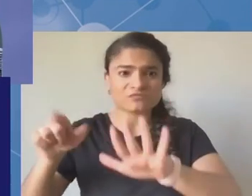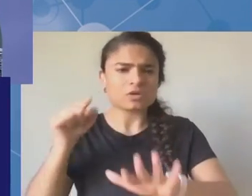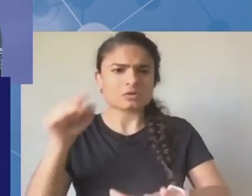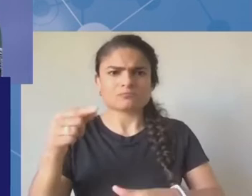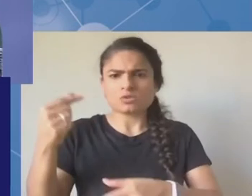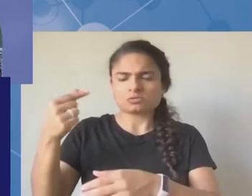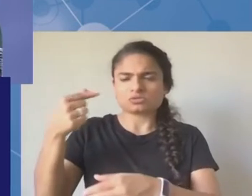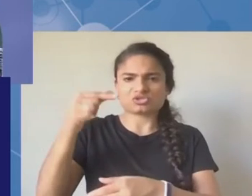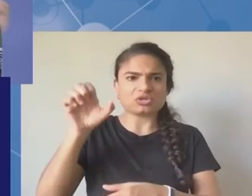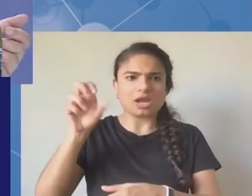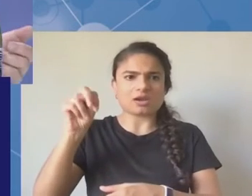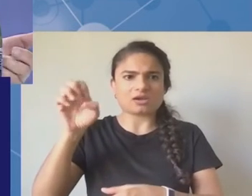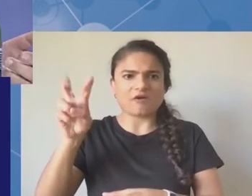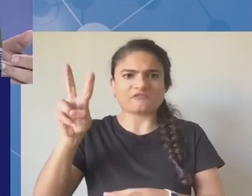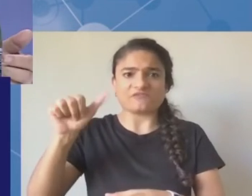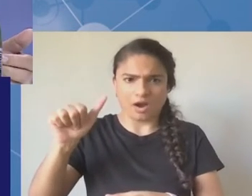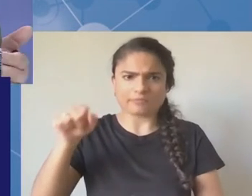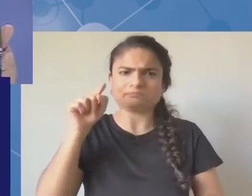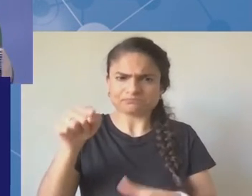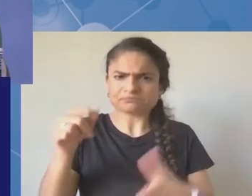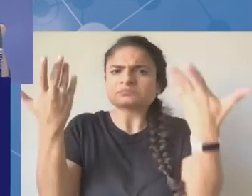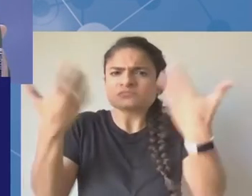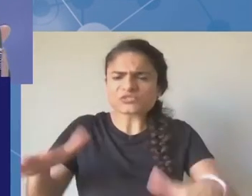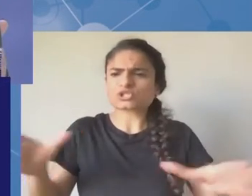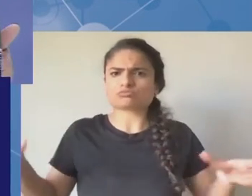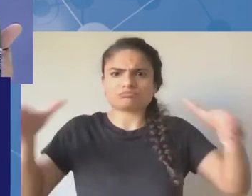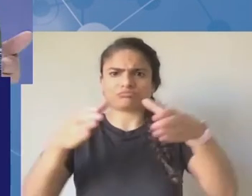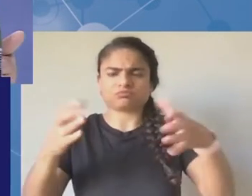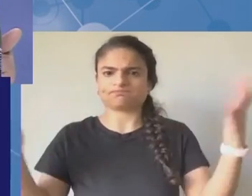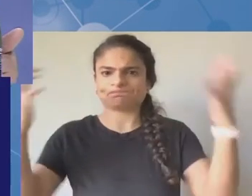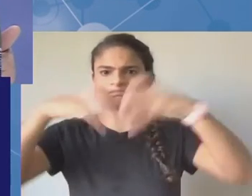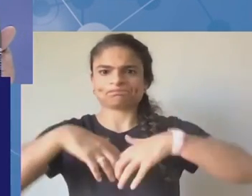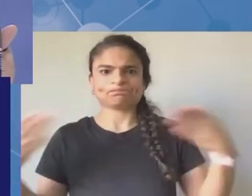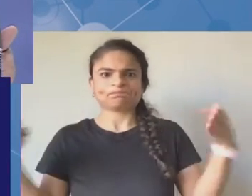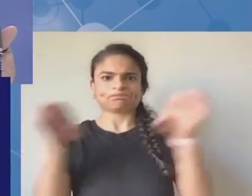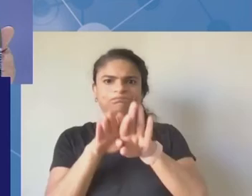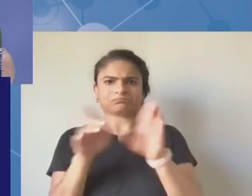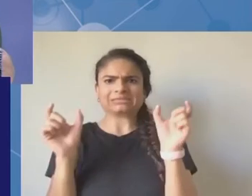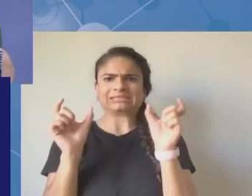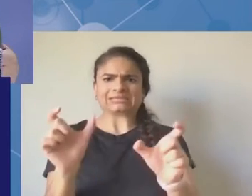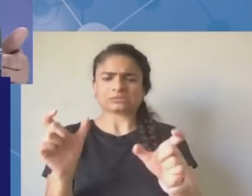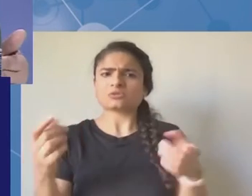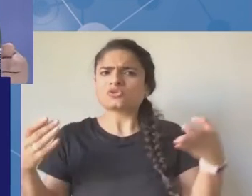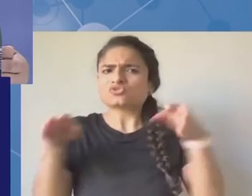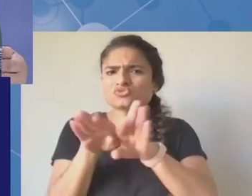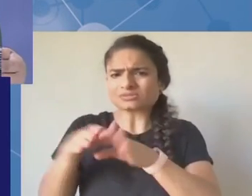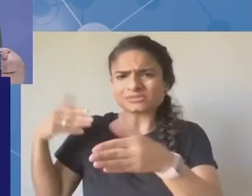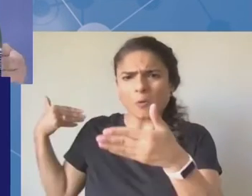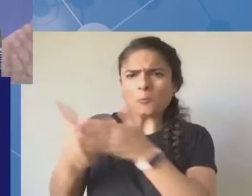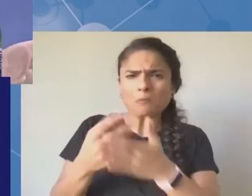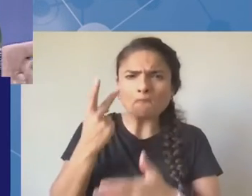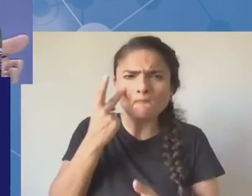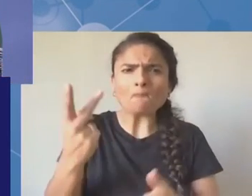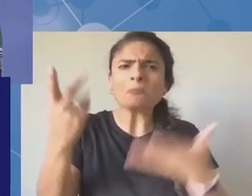интернета, и этого типа явления также указывается в документе, который готовится в